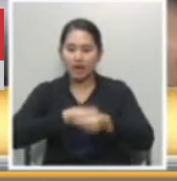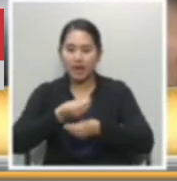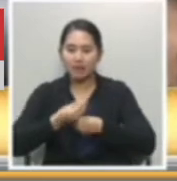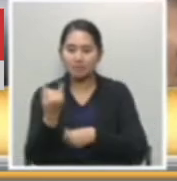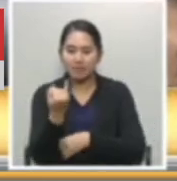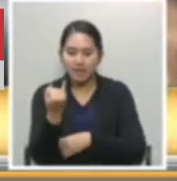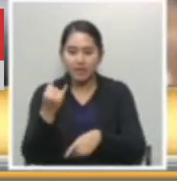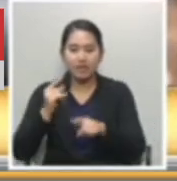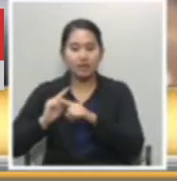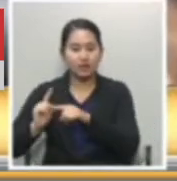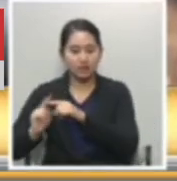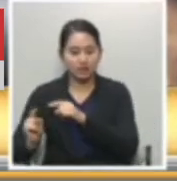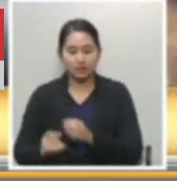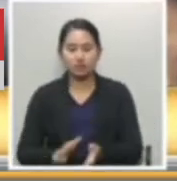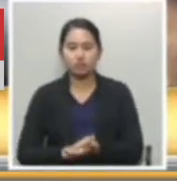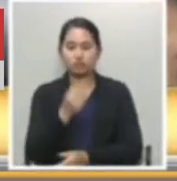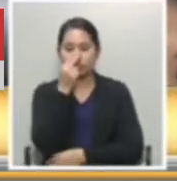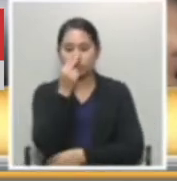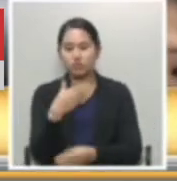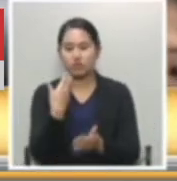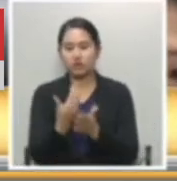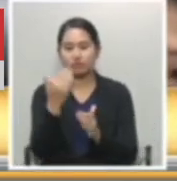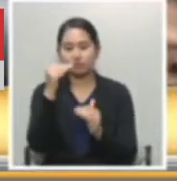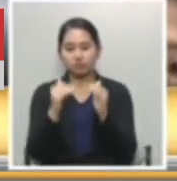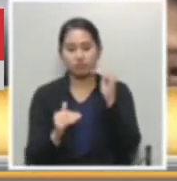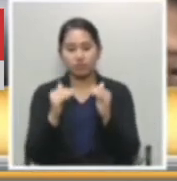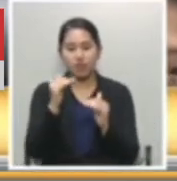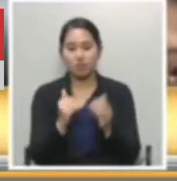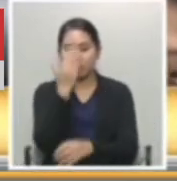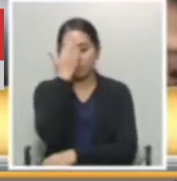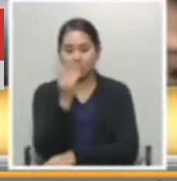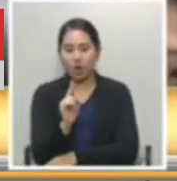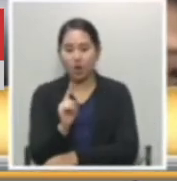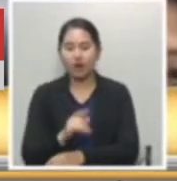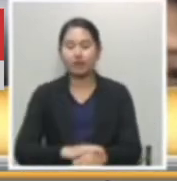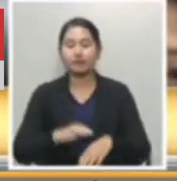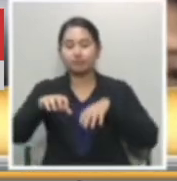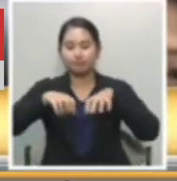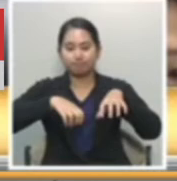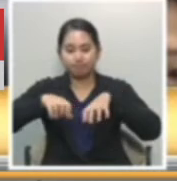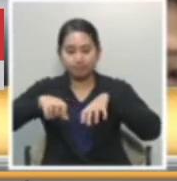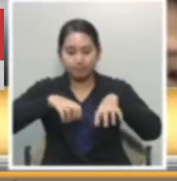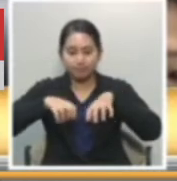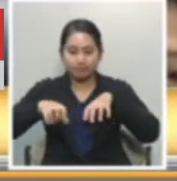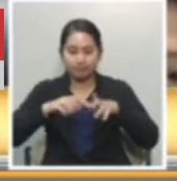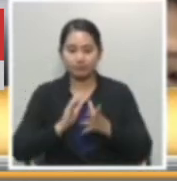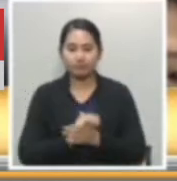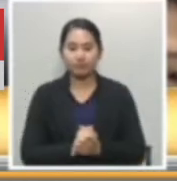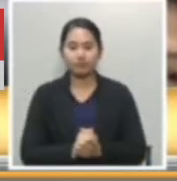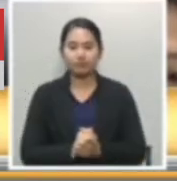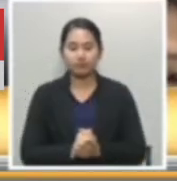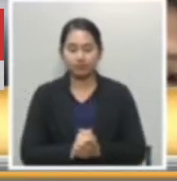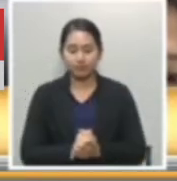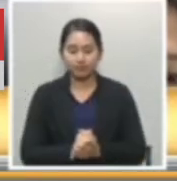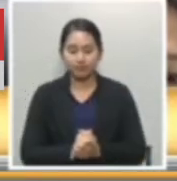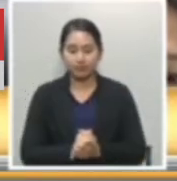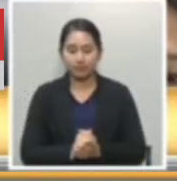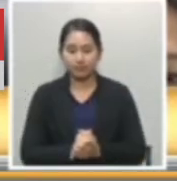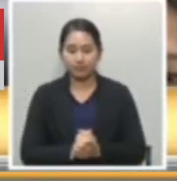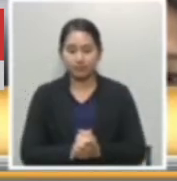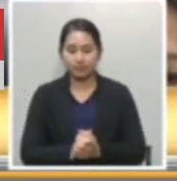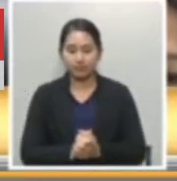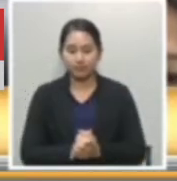ก็เห็นแล้วครับความเหลื่อมล้ำที่สูงที่สุดในโลกก็เกิดจากการบริหารแบบนี้แหละท่านประธานที่เคารพครับการบริห